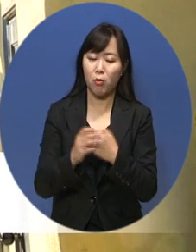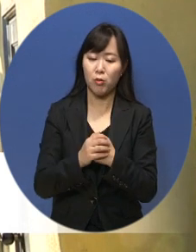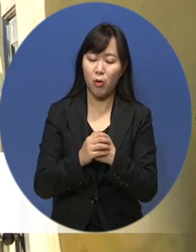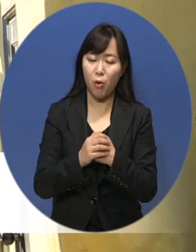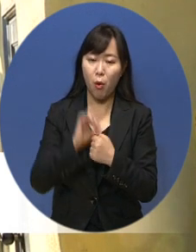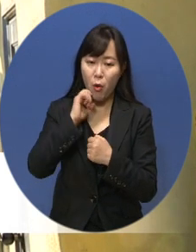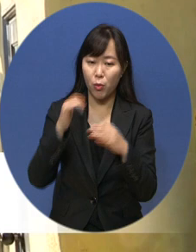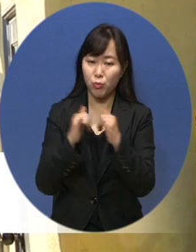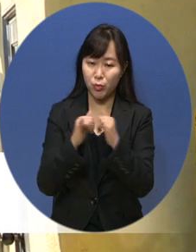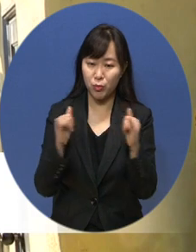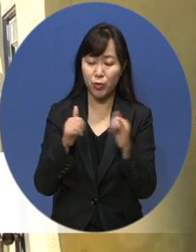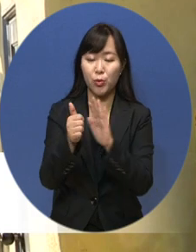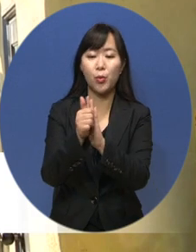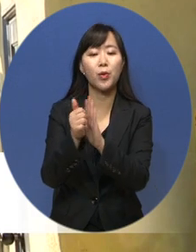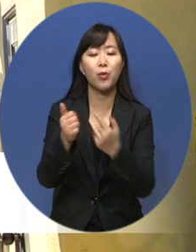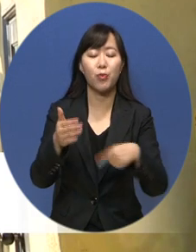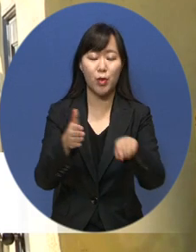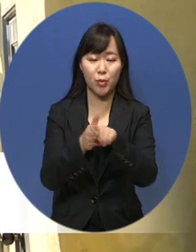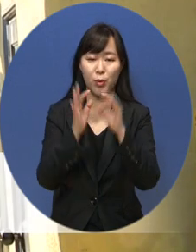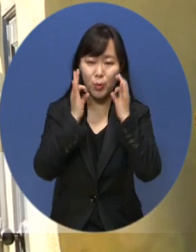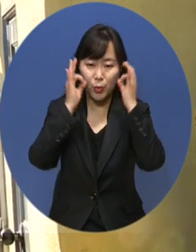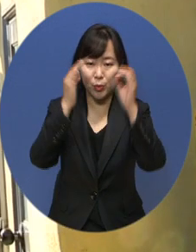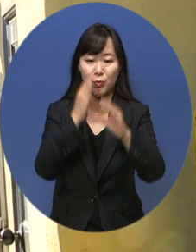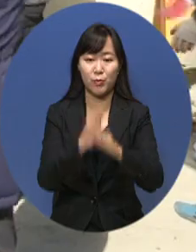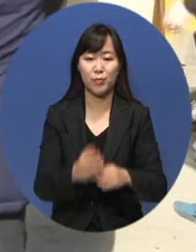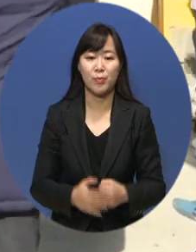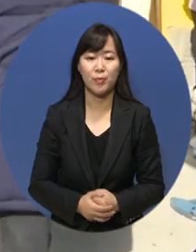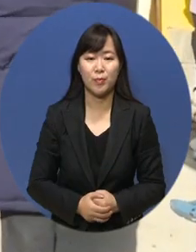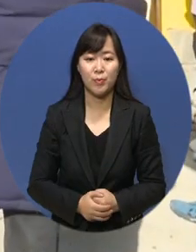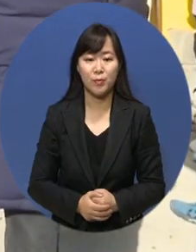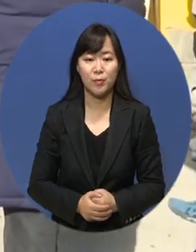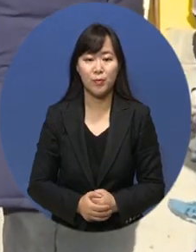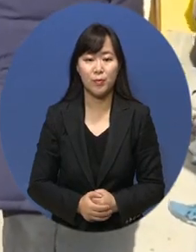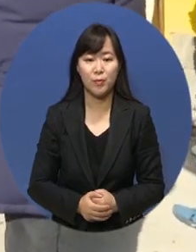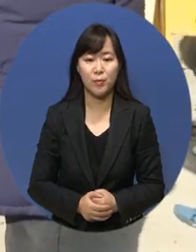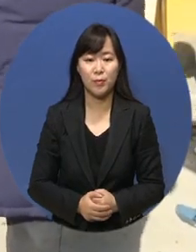분들 도와주려고 많이들 노력을 하고 있죠.